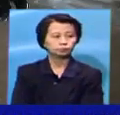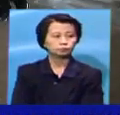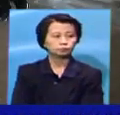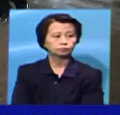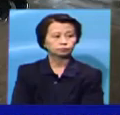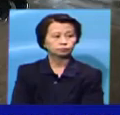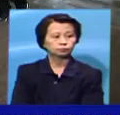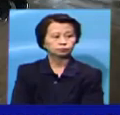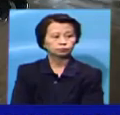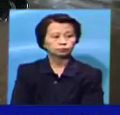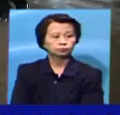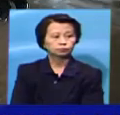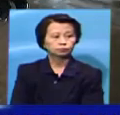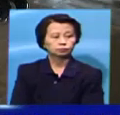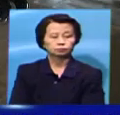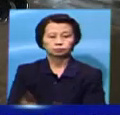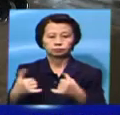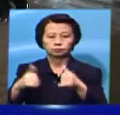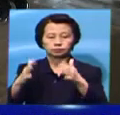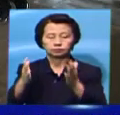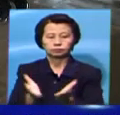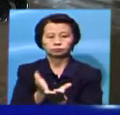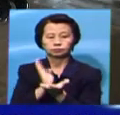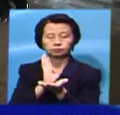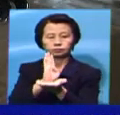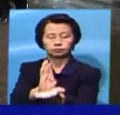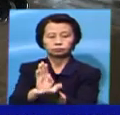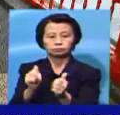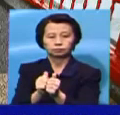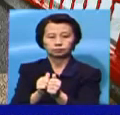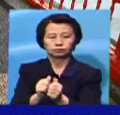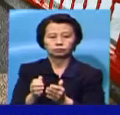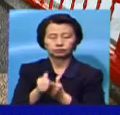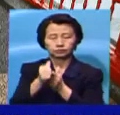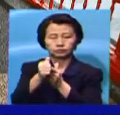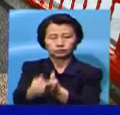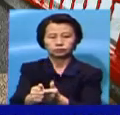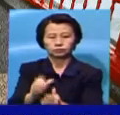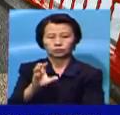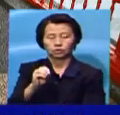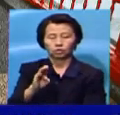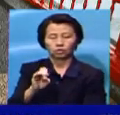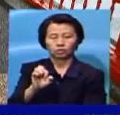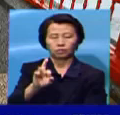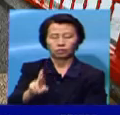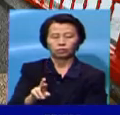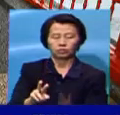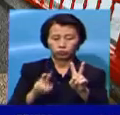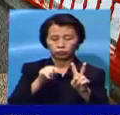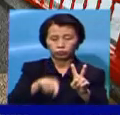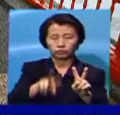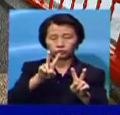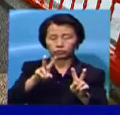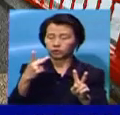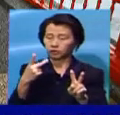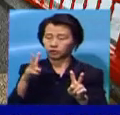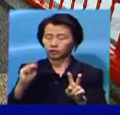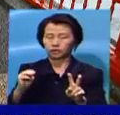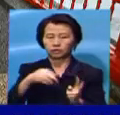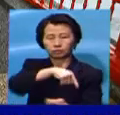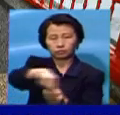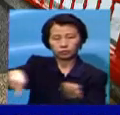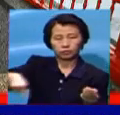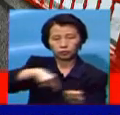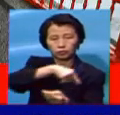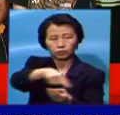kes9 ATK pelayaran negara Khairul Nizam eendi mengetuai larian Ubur sejauh 2.2 KM di sekitar